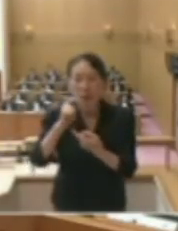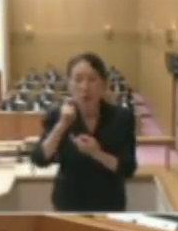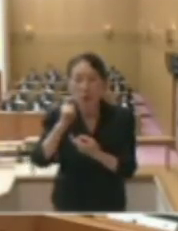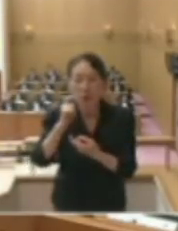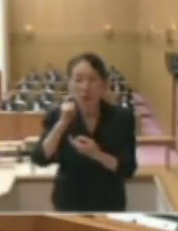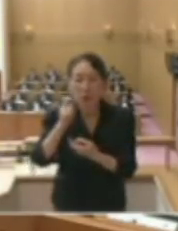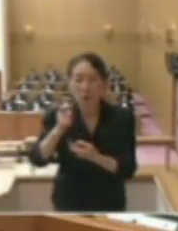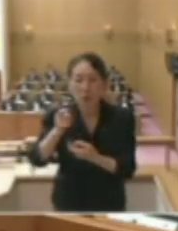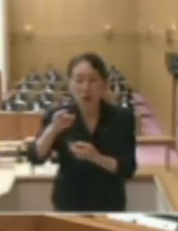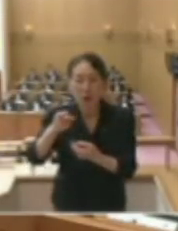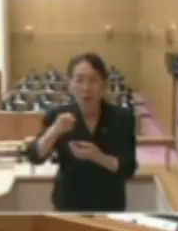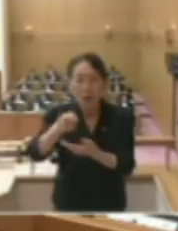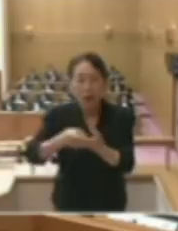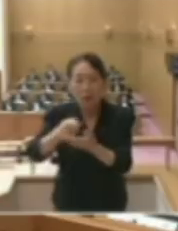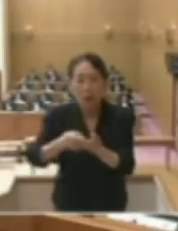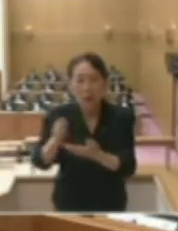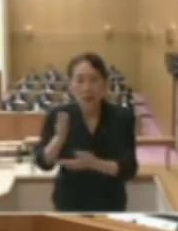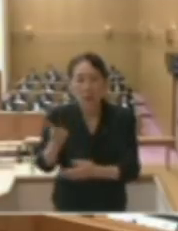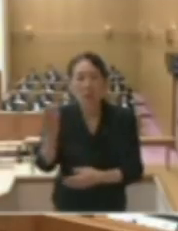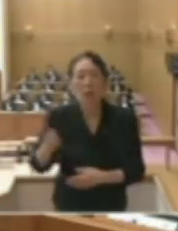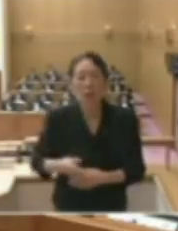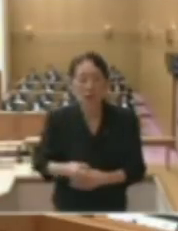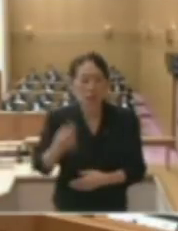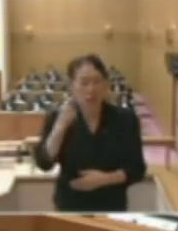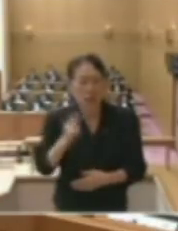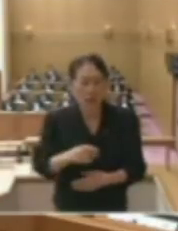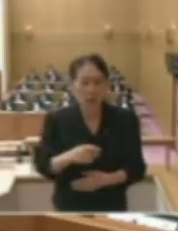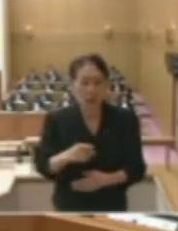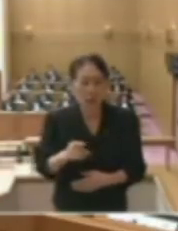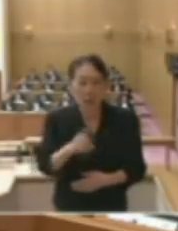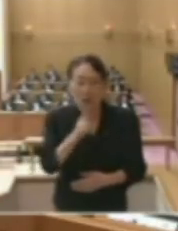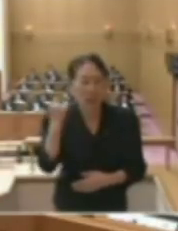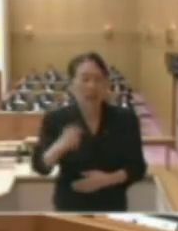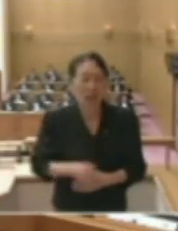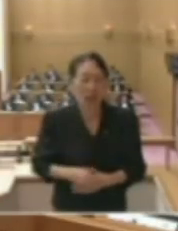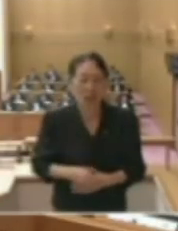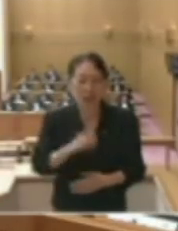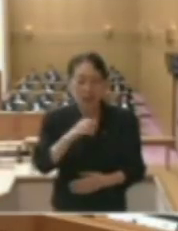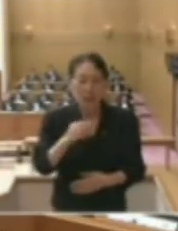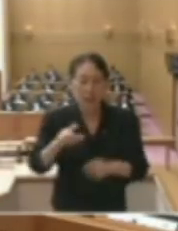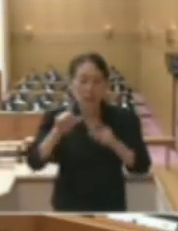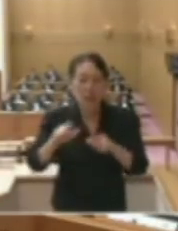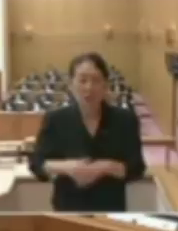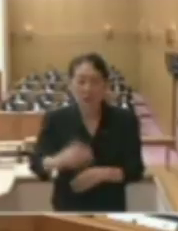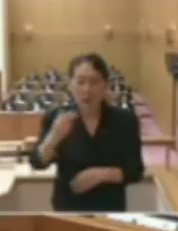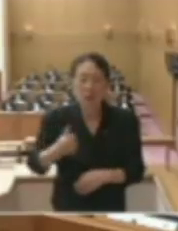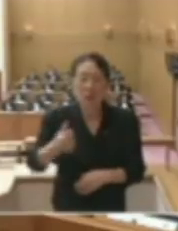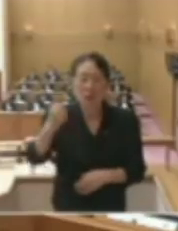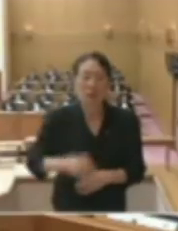さい。質問せんで、出ていけ。質問だからもういいよ。はい。 市長、はい、静かにして